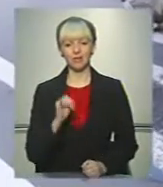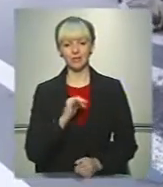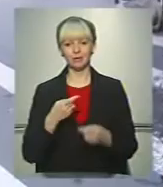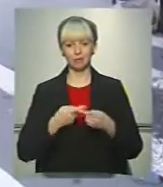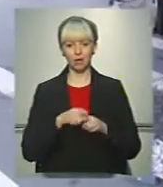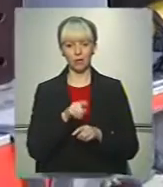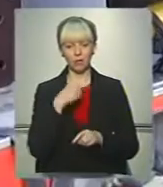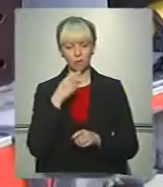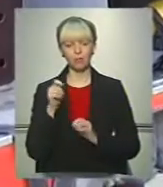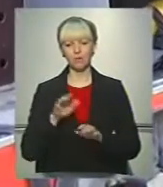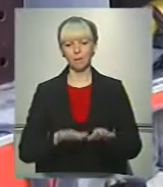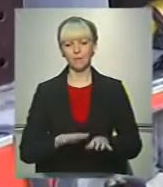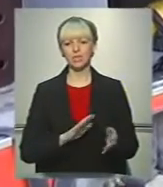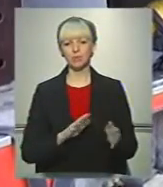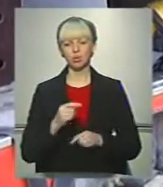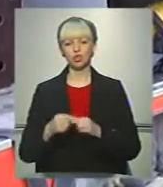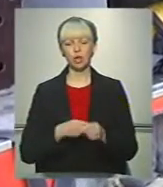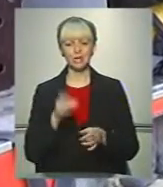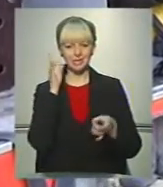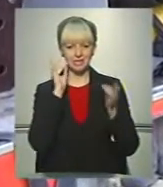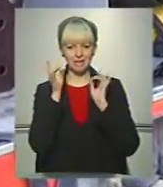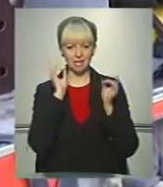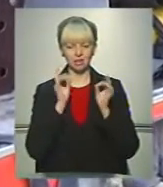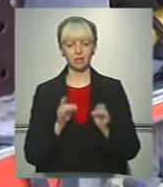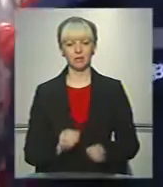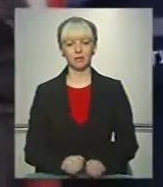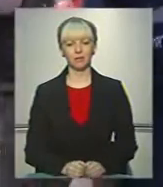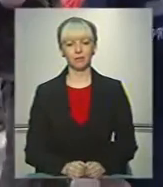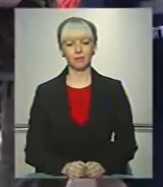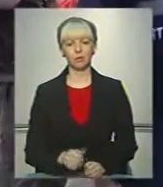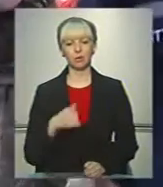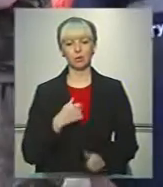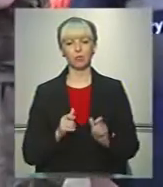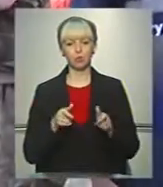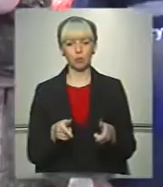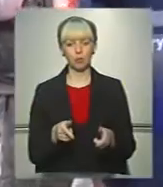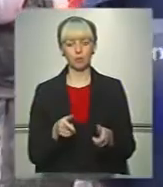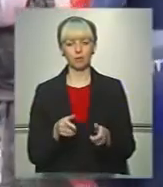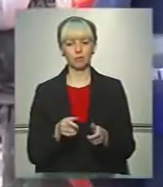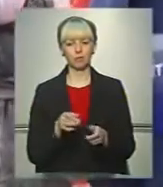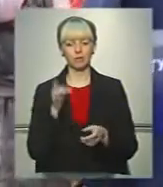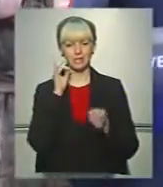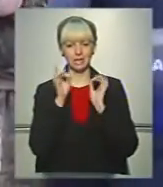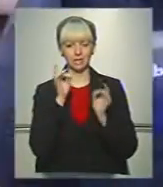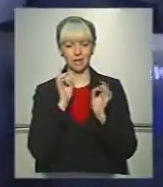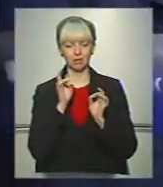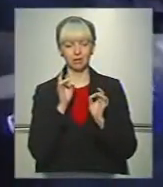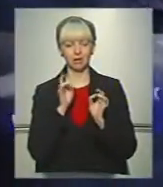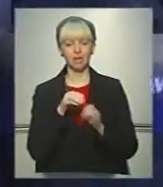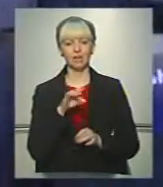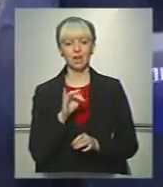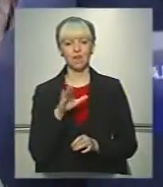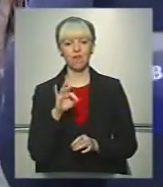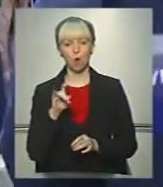техніки. Вони кажуть, прибули на місце події через сигнал тривоги. До нас поступив сигнал тривоги,